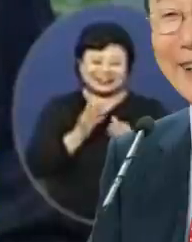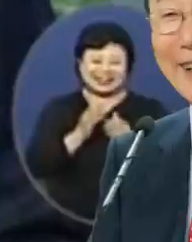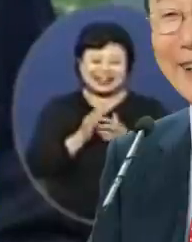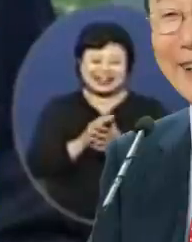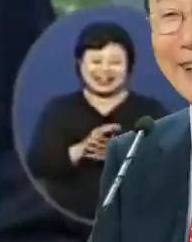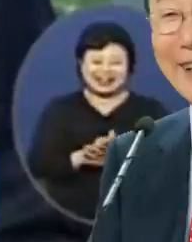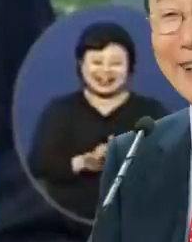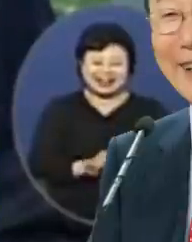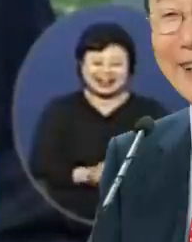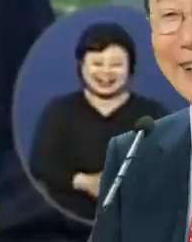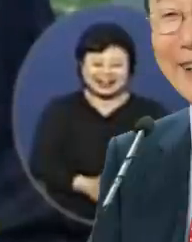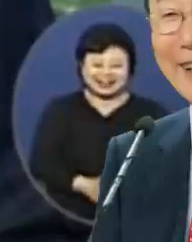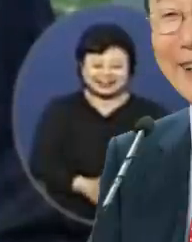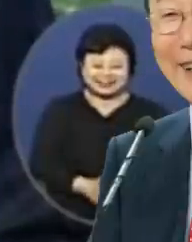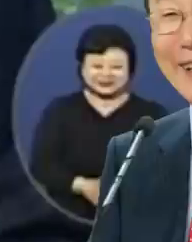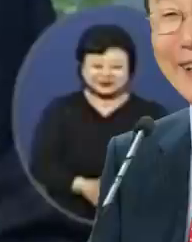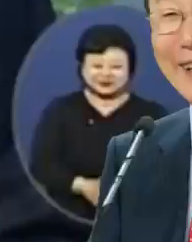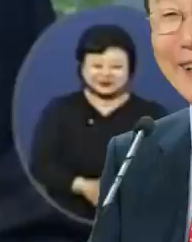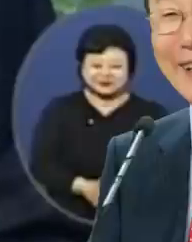간구하노라.